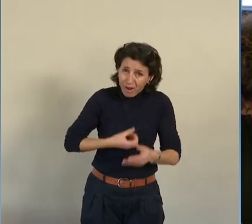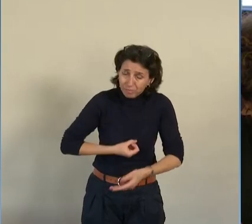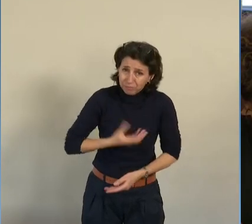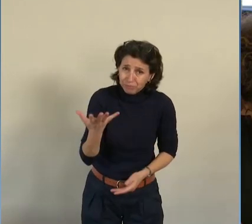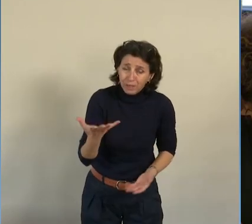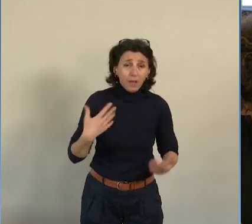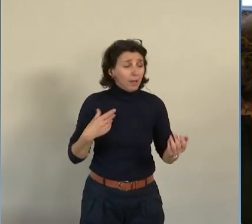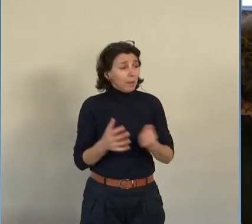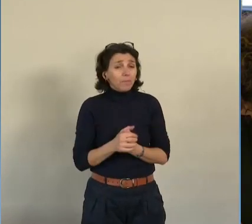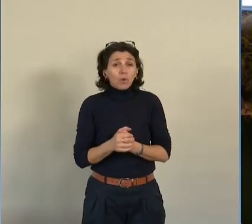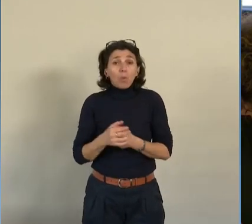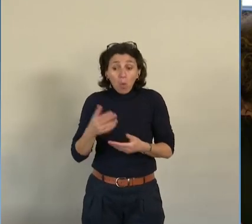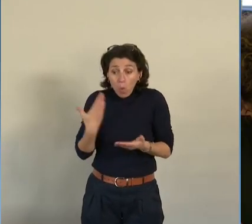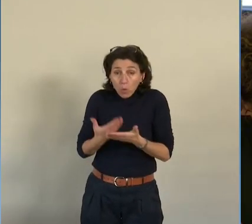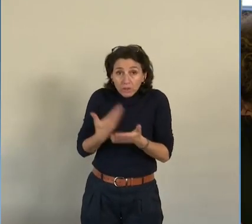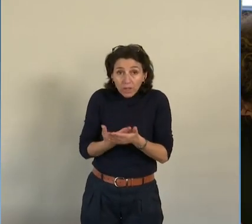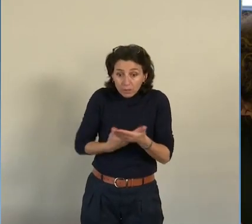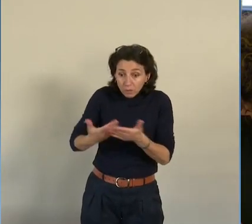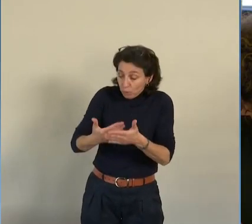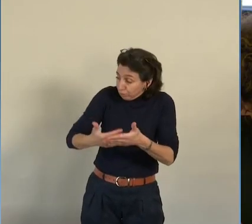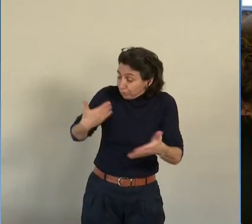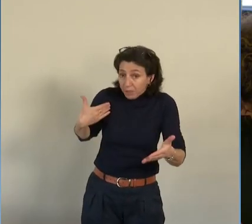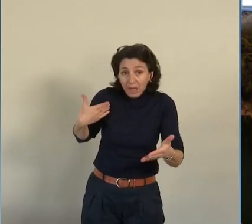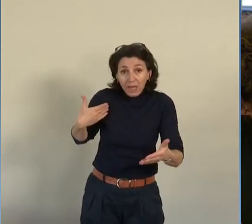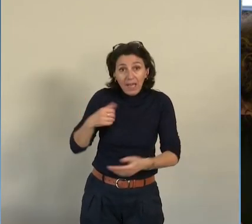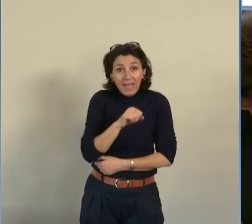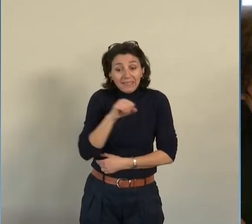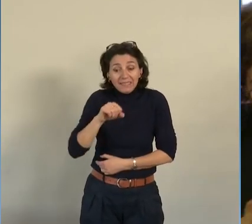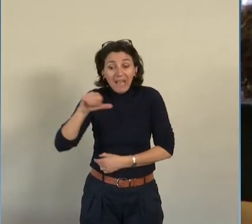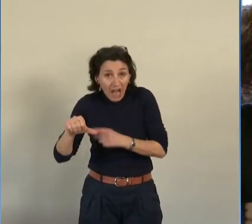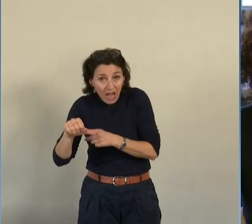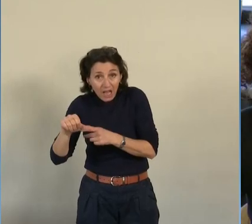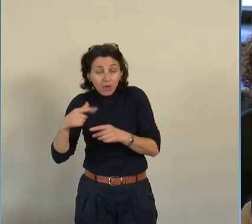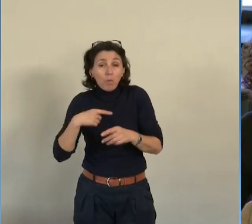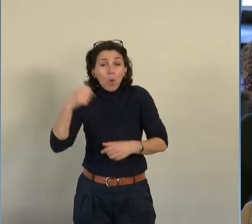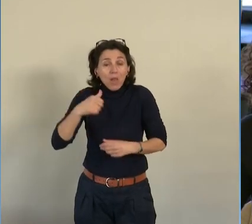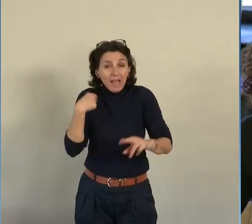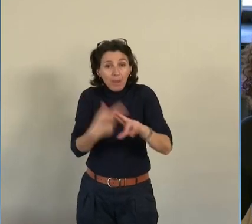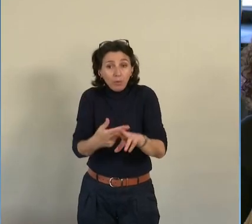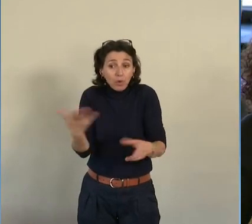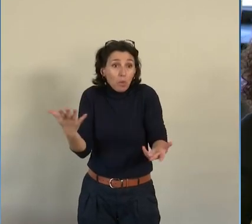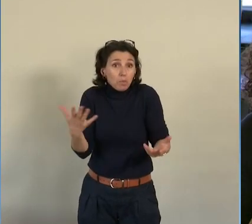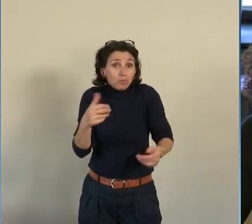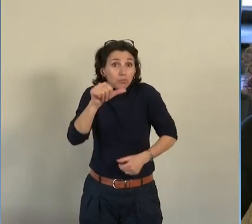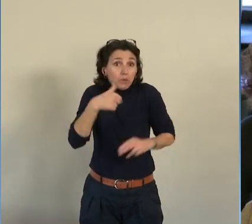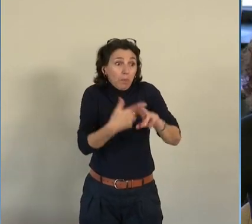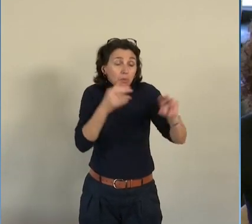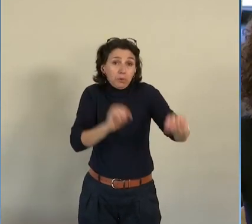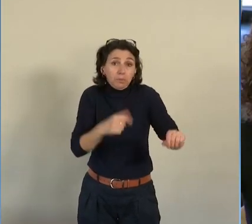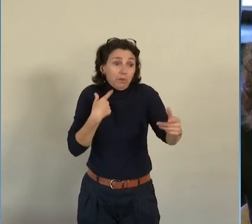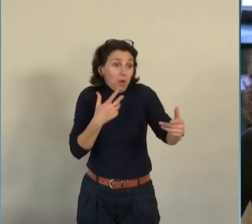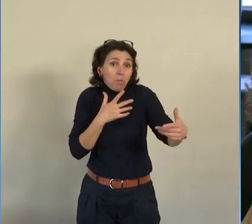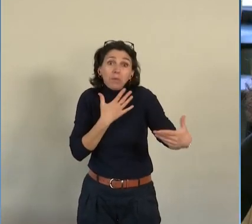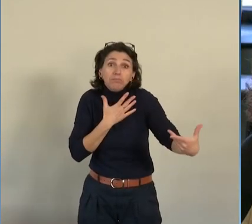systémique la SSA est une est une ambition de de réponse c'est c'est pas la seule réponse mais en tout cas c'est une réponse qui est qui est